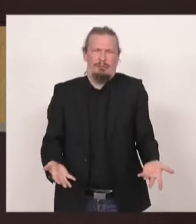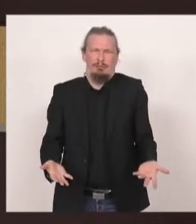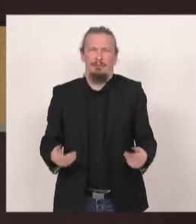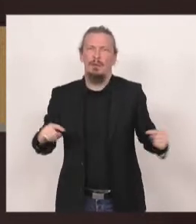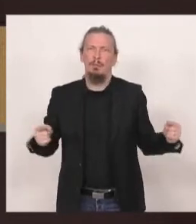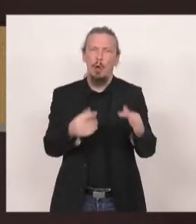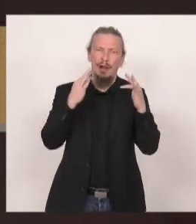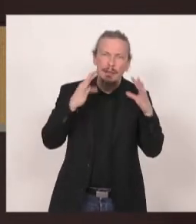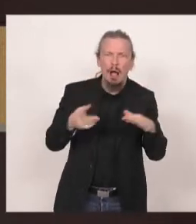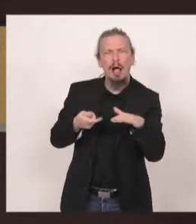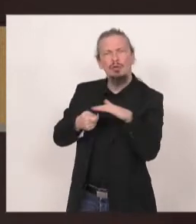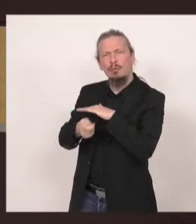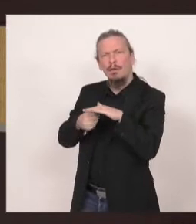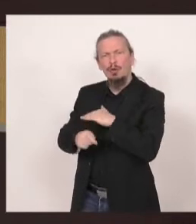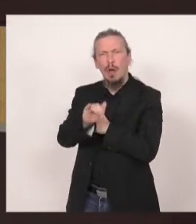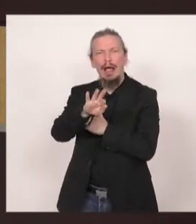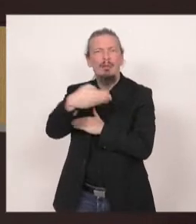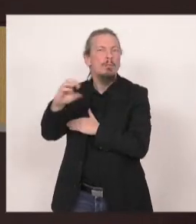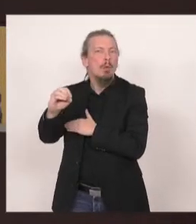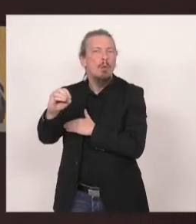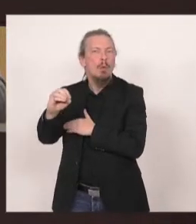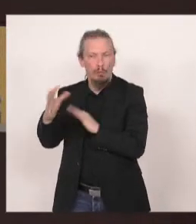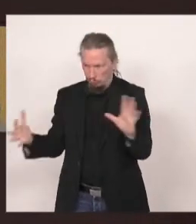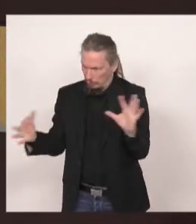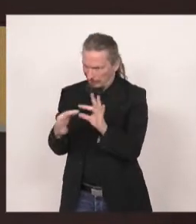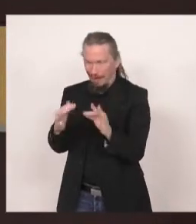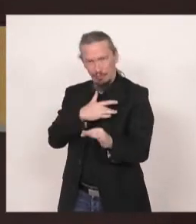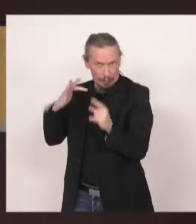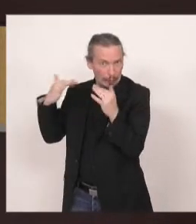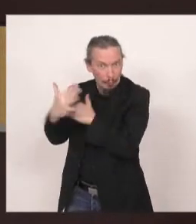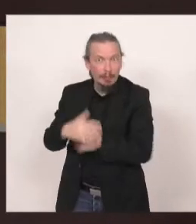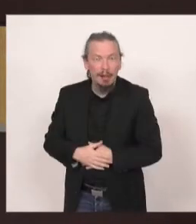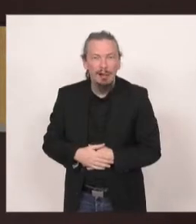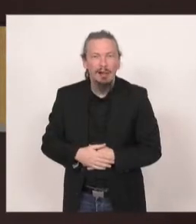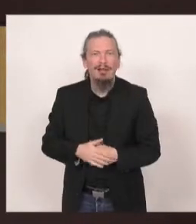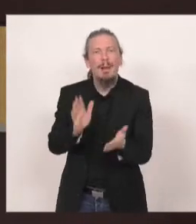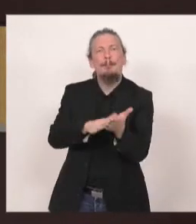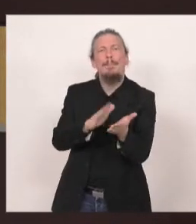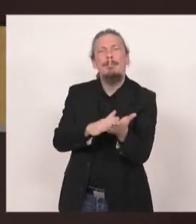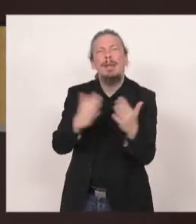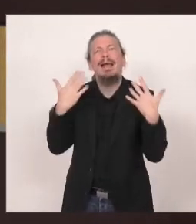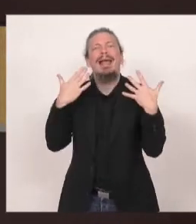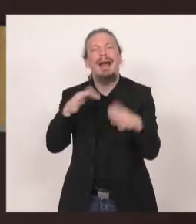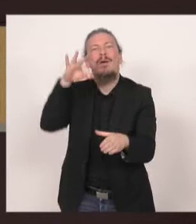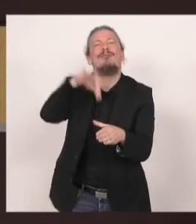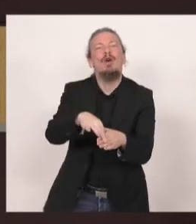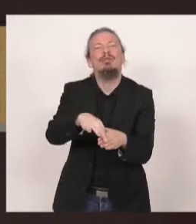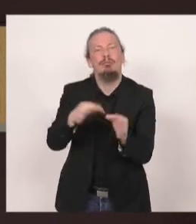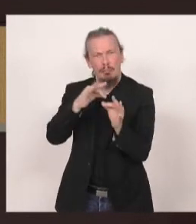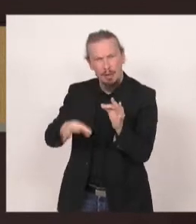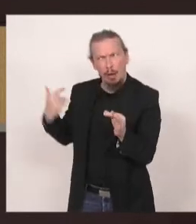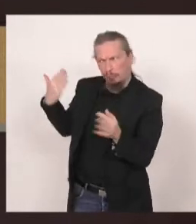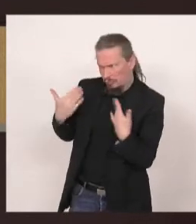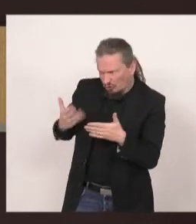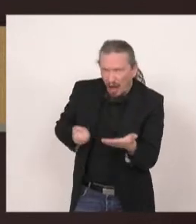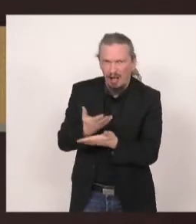subvention Atmo dont je viens de parler, ça contribue à la santé environnementale. La création de la primaire qu'on a votée, dont j'ai fait des bilans déjà régulièrement,